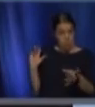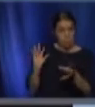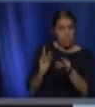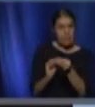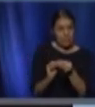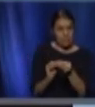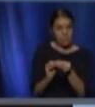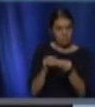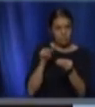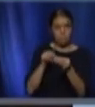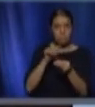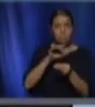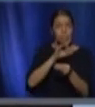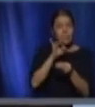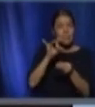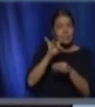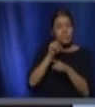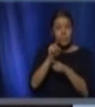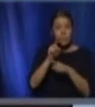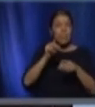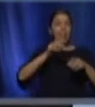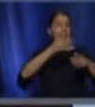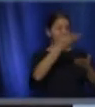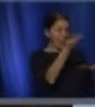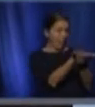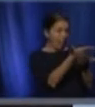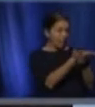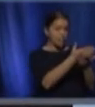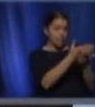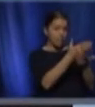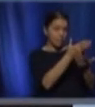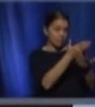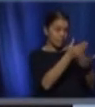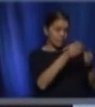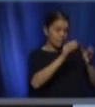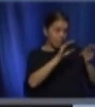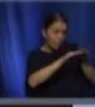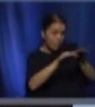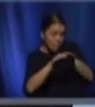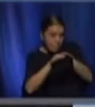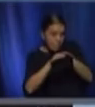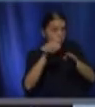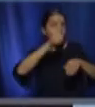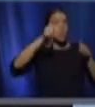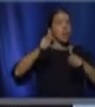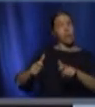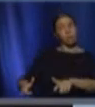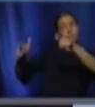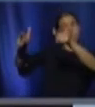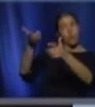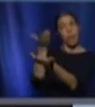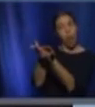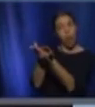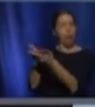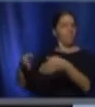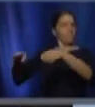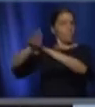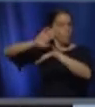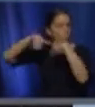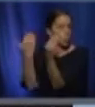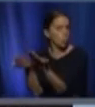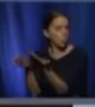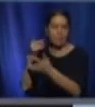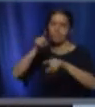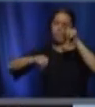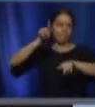fermées, puis toutes les classes des écoles où il y a juste certaines classes qui sont fermées. Donc, c'est 881. On est monté jusqu'à